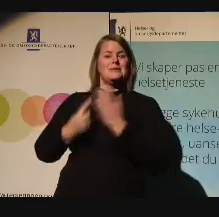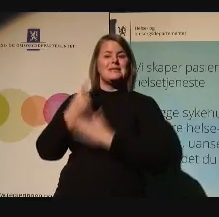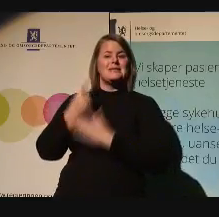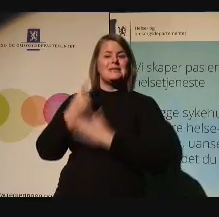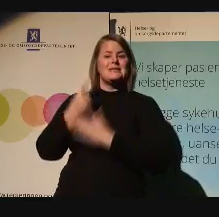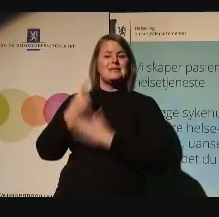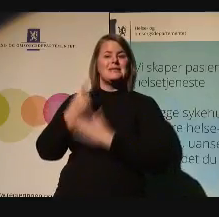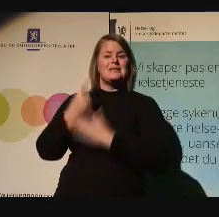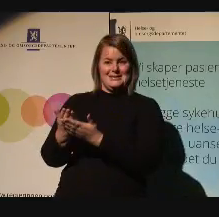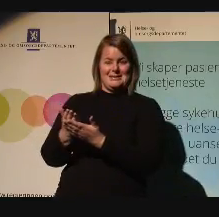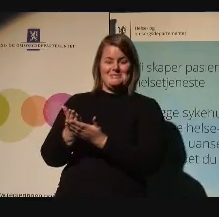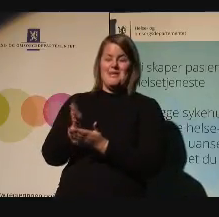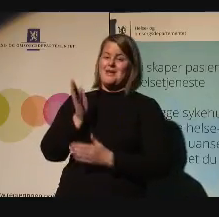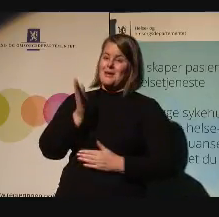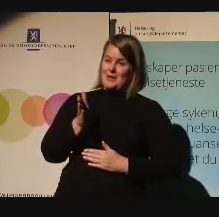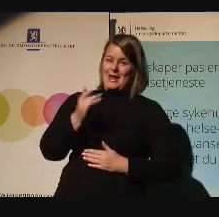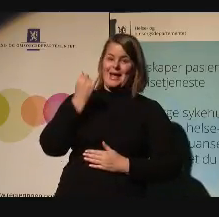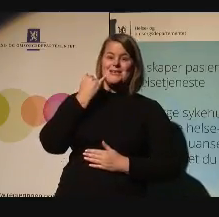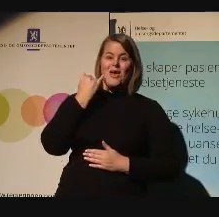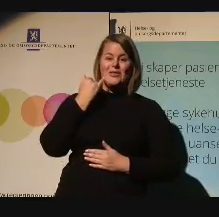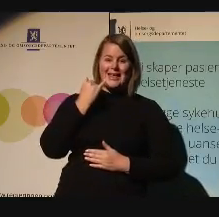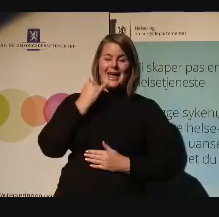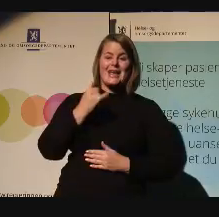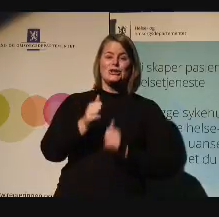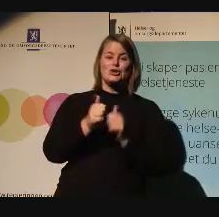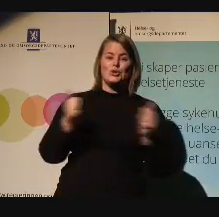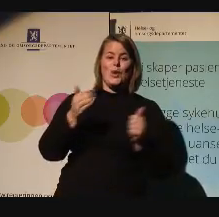spesialisthelsetjenesten. Gratulerer, Jannicke Stordalen.